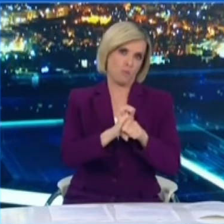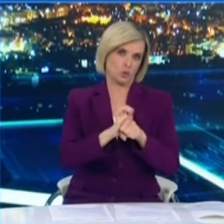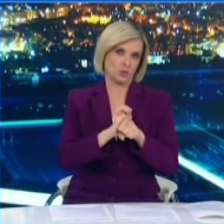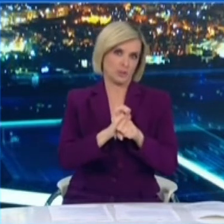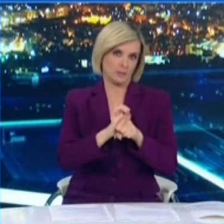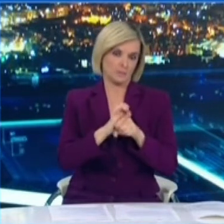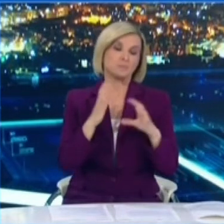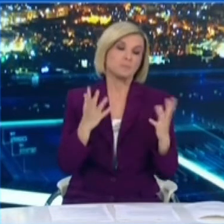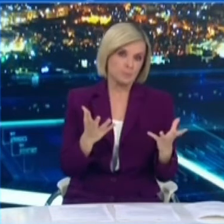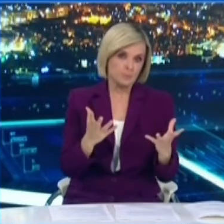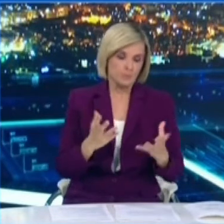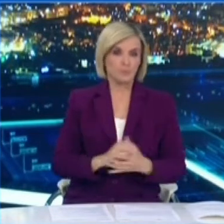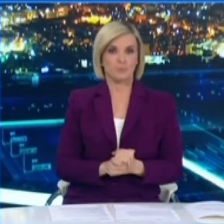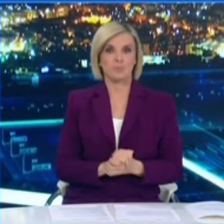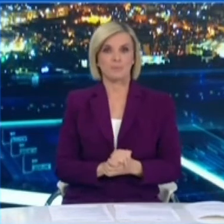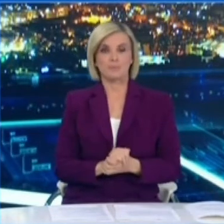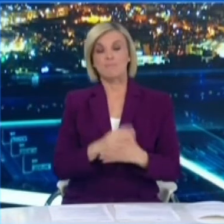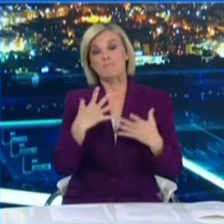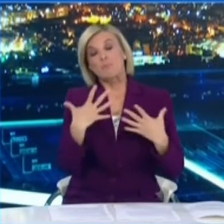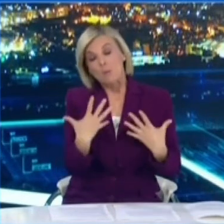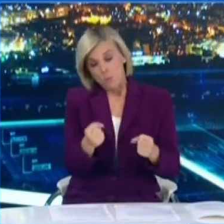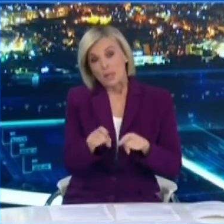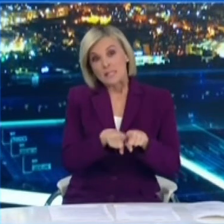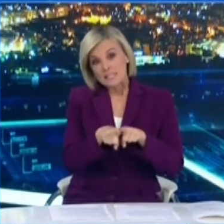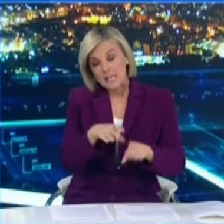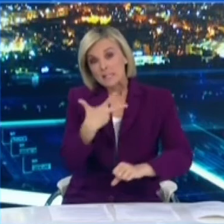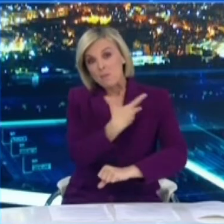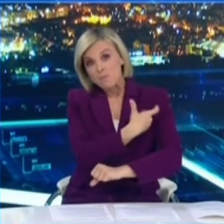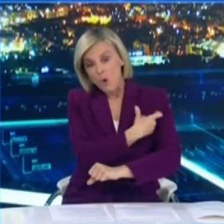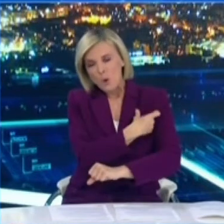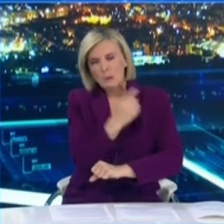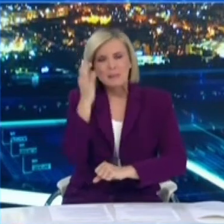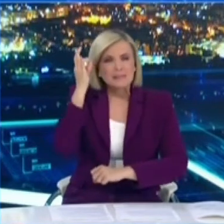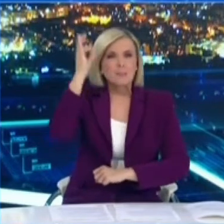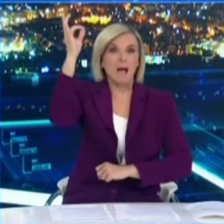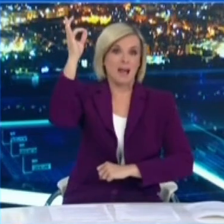θρομβοπενία και με την συσχέτισή του, και ενώ η